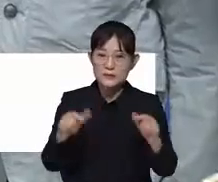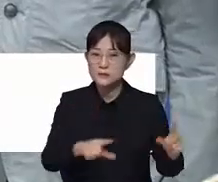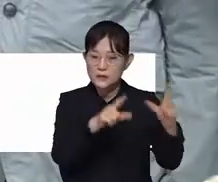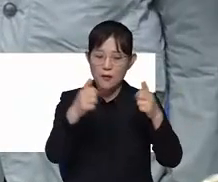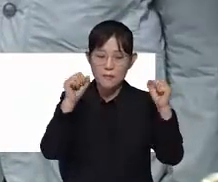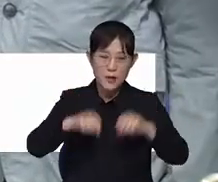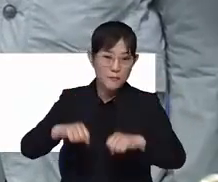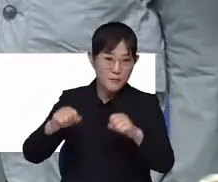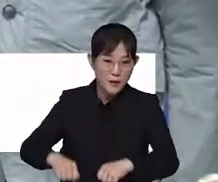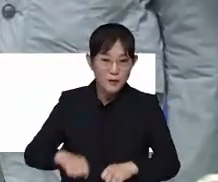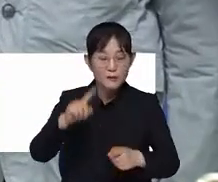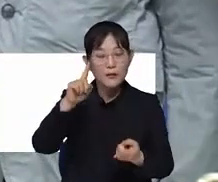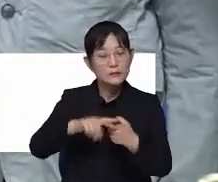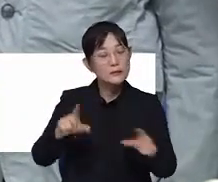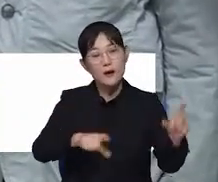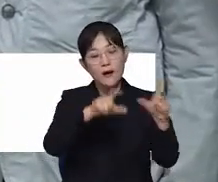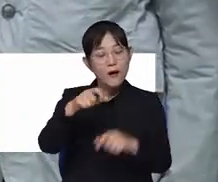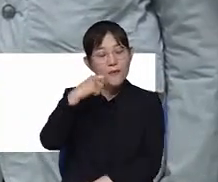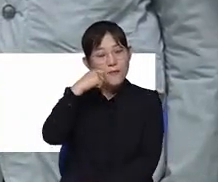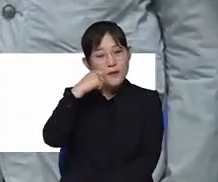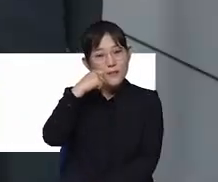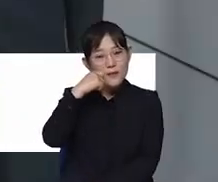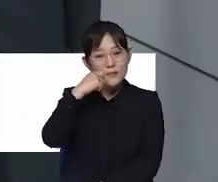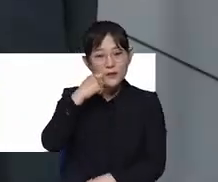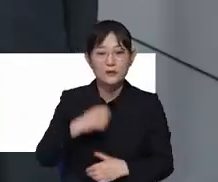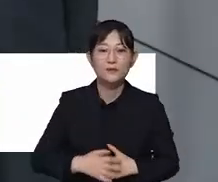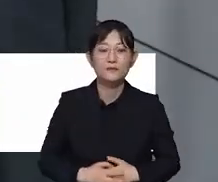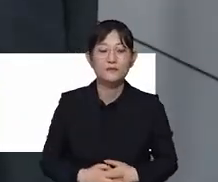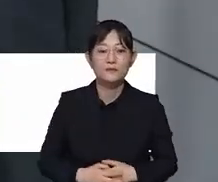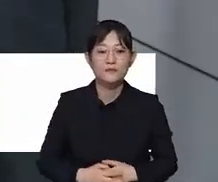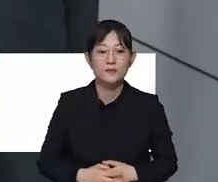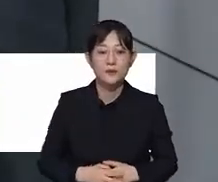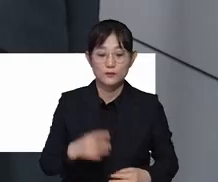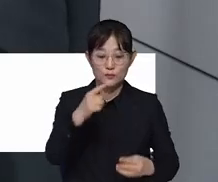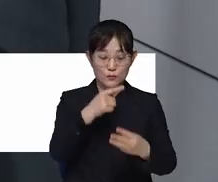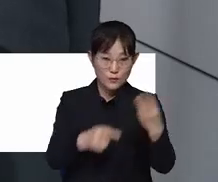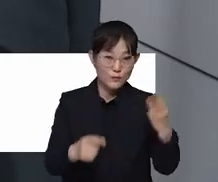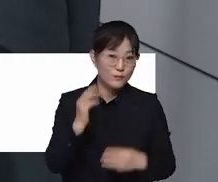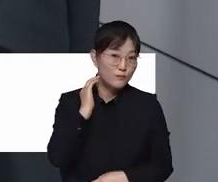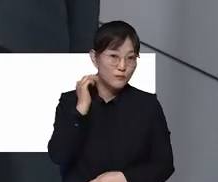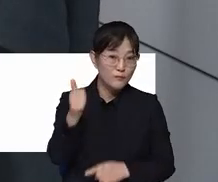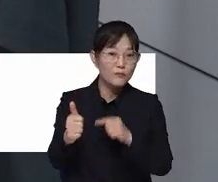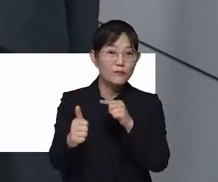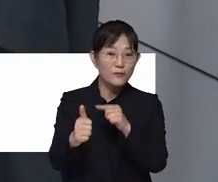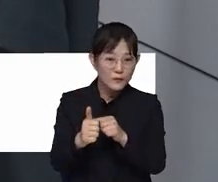파탄으로 이대로는 못 살겠다는 목소리가 터져나오고 있다며 윤석열